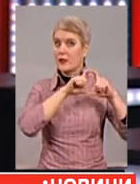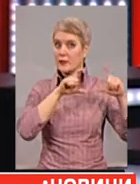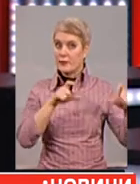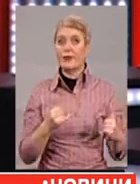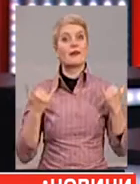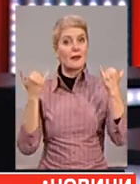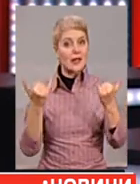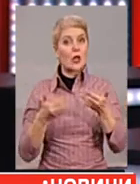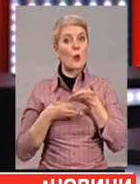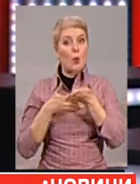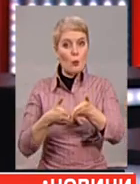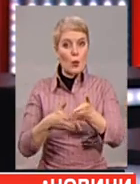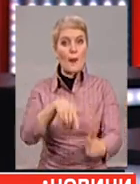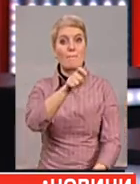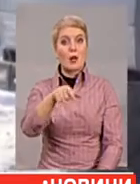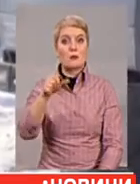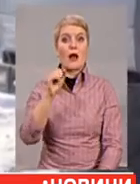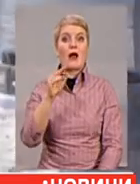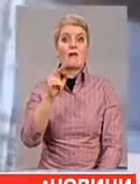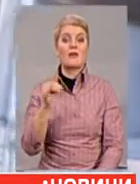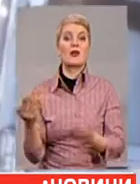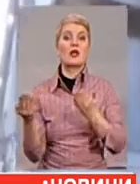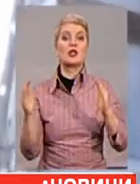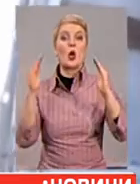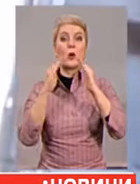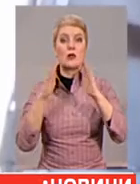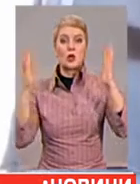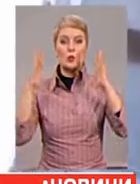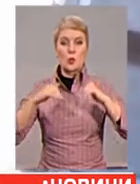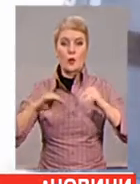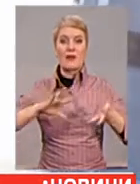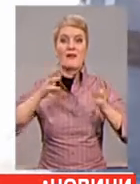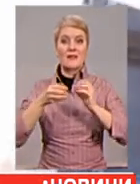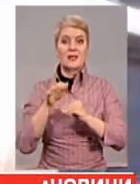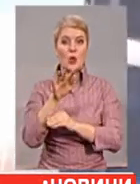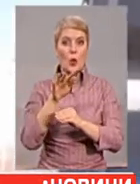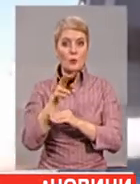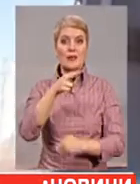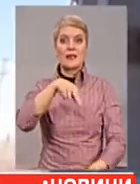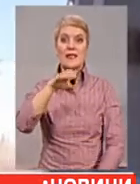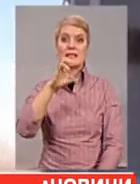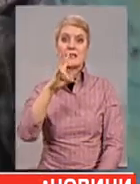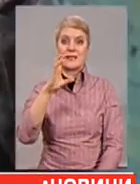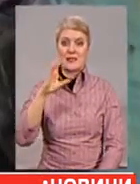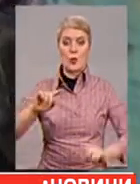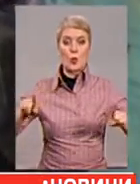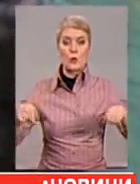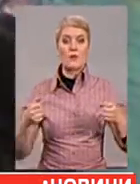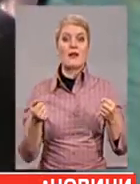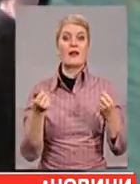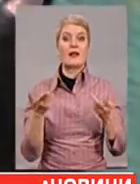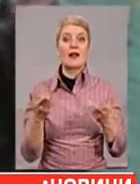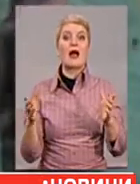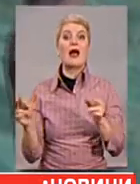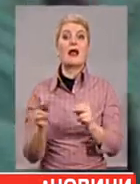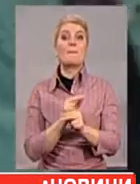Для допомоги мешканцям Авдіївки, чиї оселі зруйновані внаслідок обстрілів, обласне управління ДСНС утворило кілька ремонтних груп.